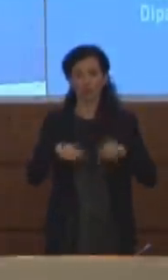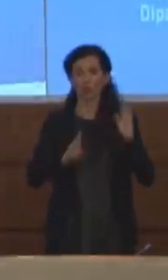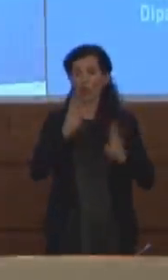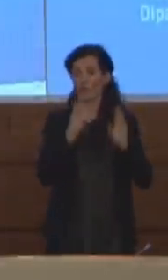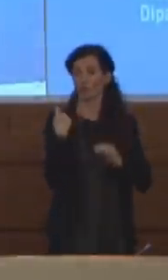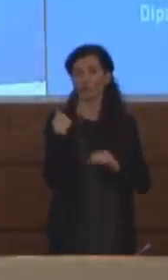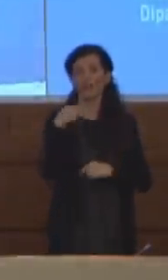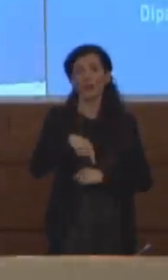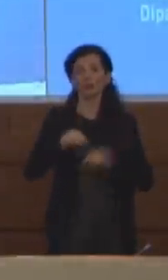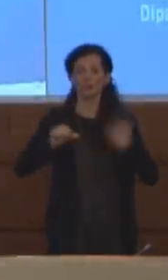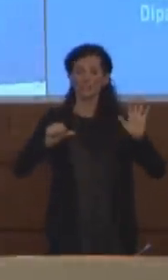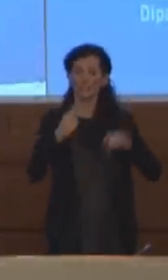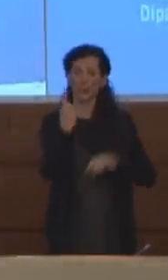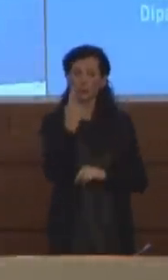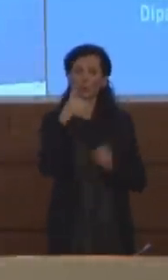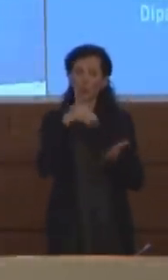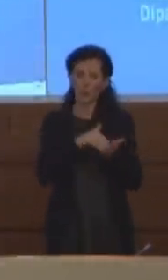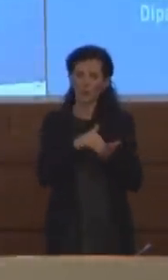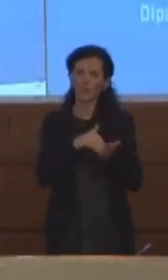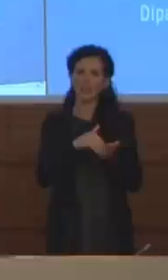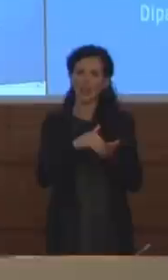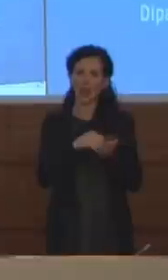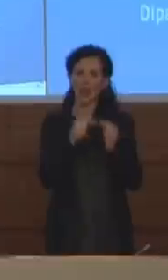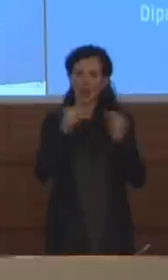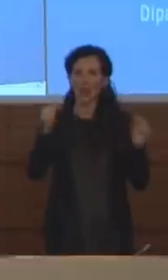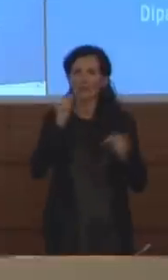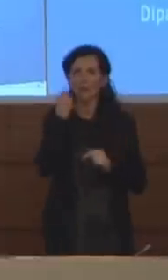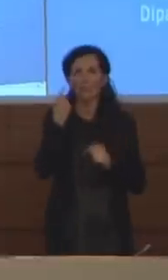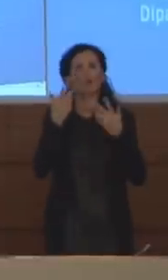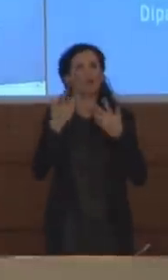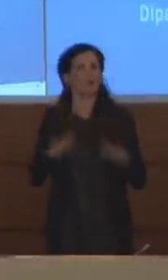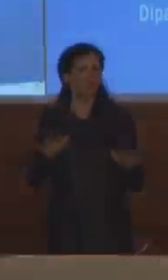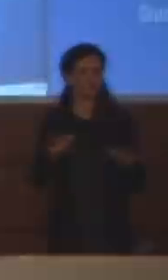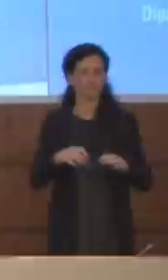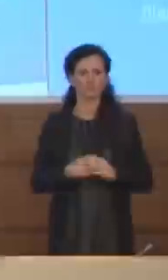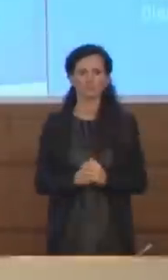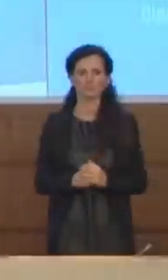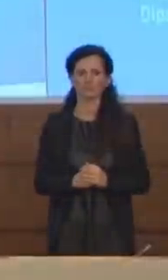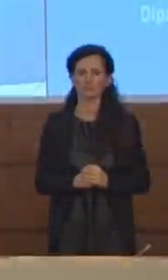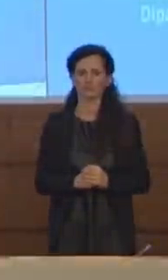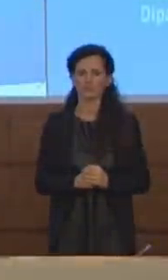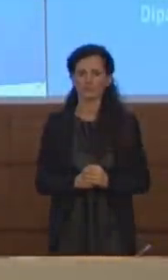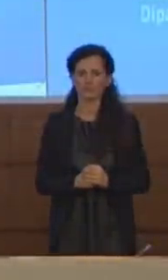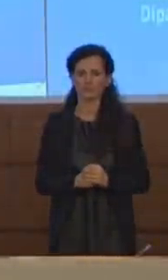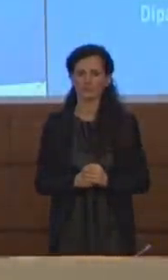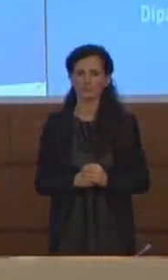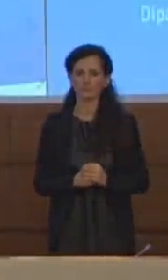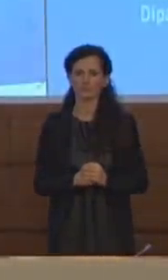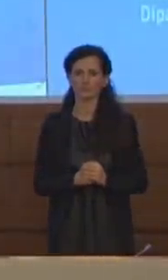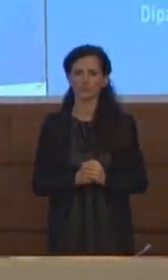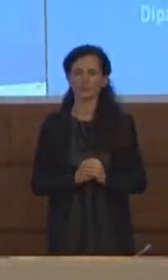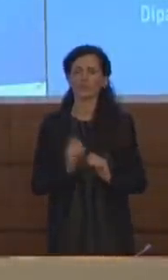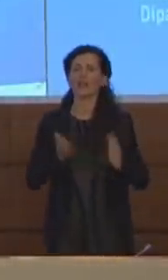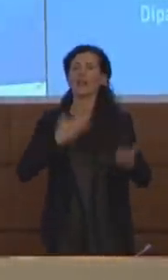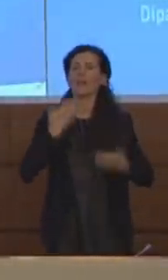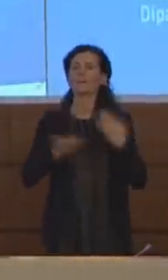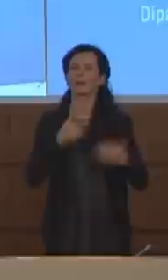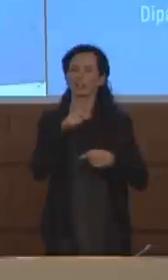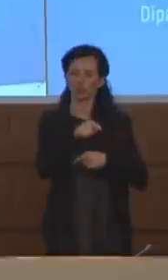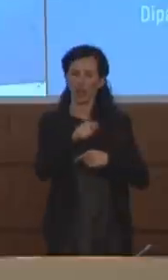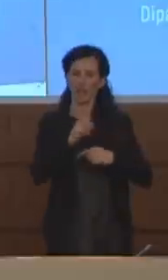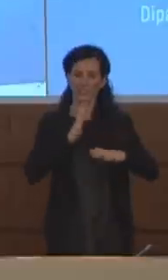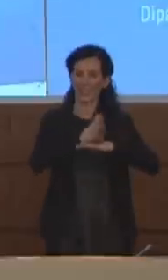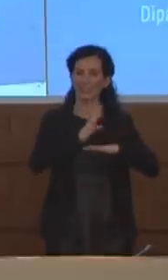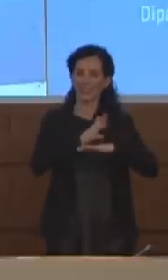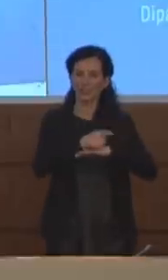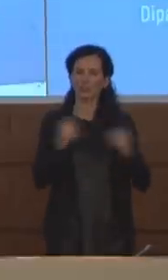ieri di 61mila tamponi eseguiti per quanto riguarda le forze in campo abbiamo